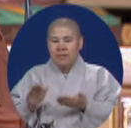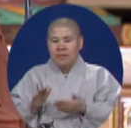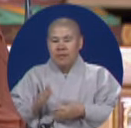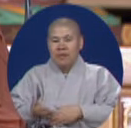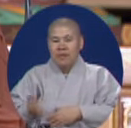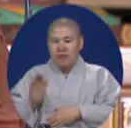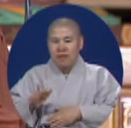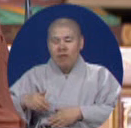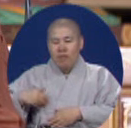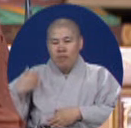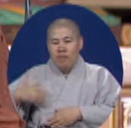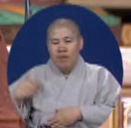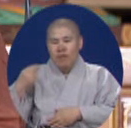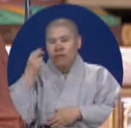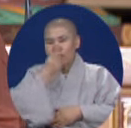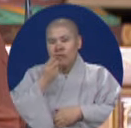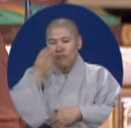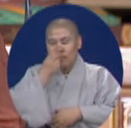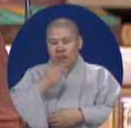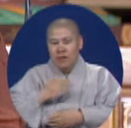그런데 모를 줄 아는 마음,